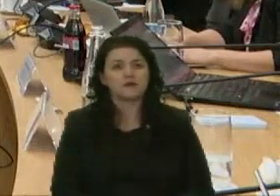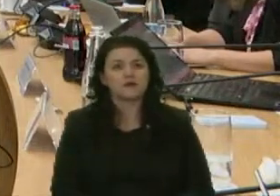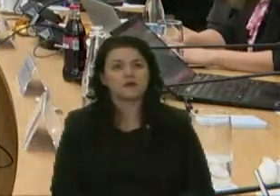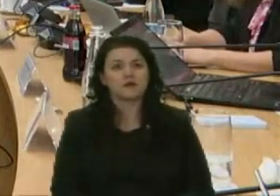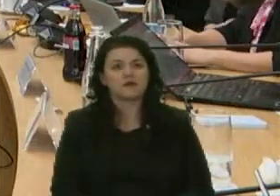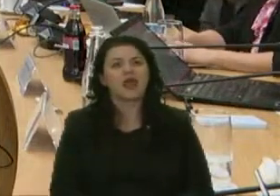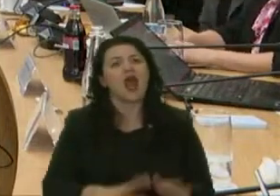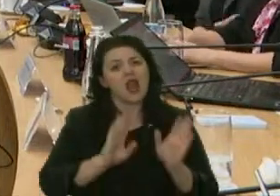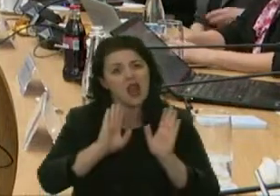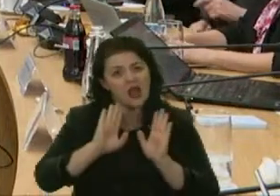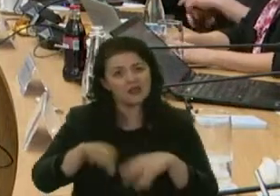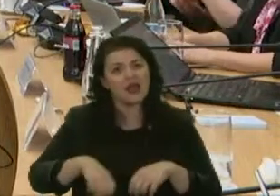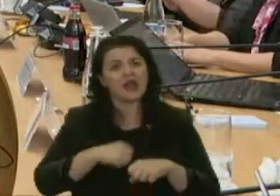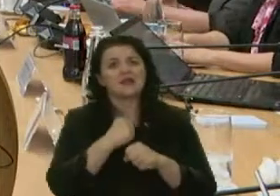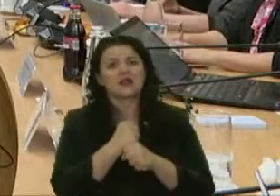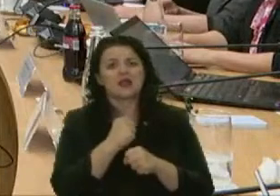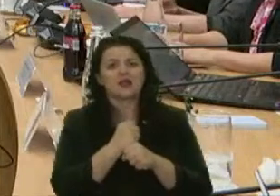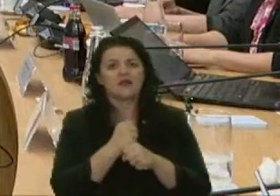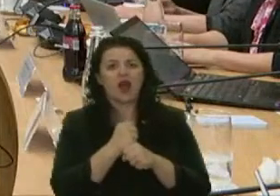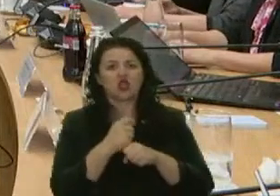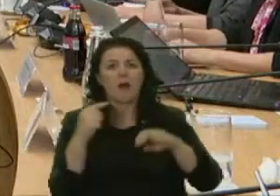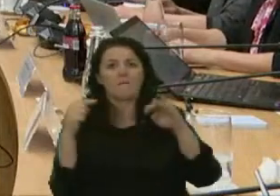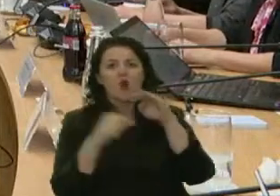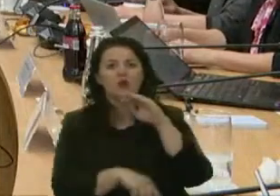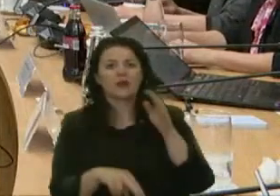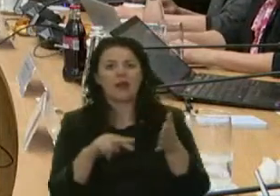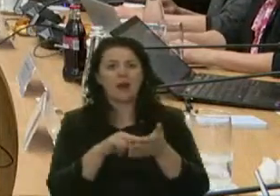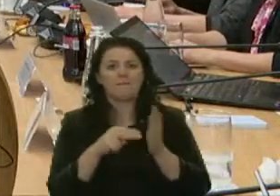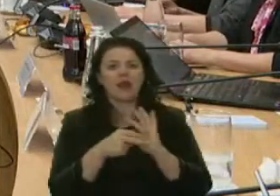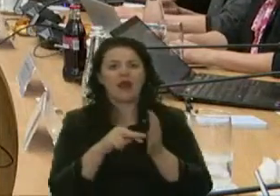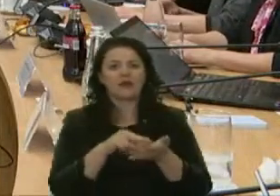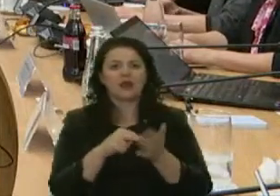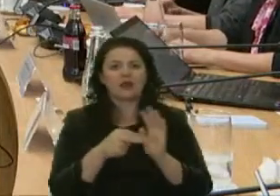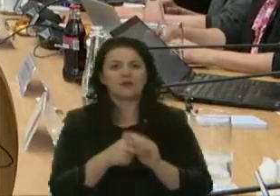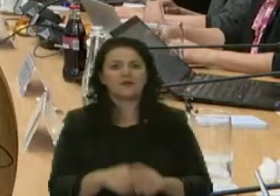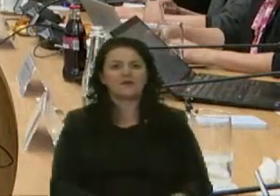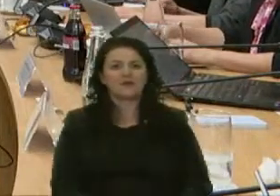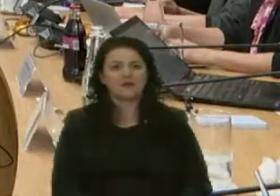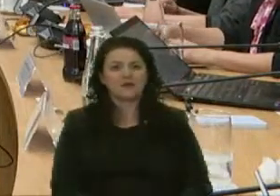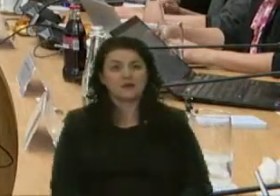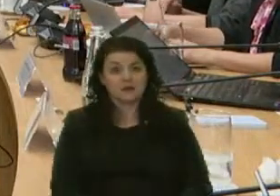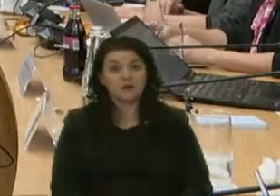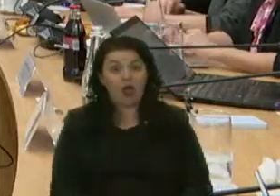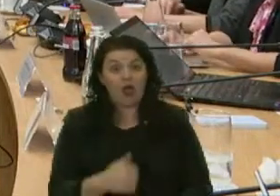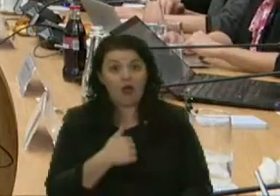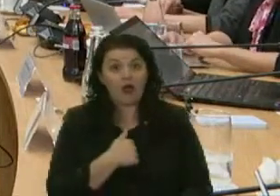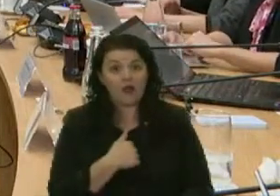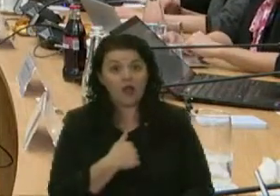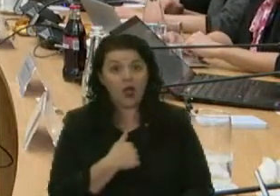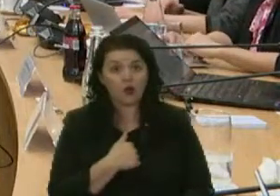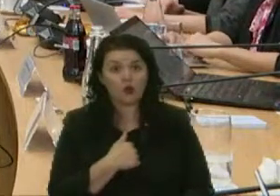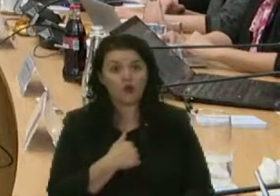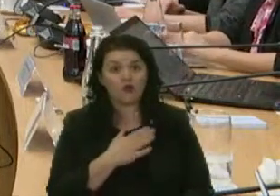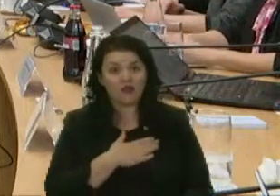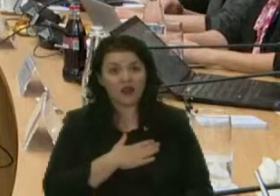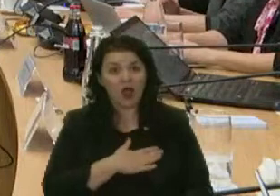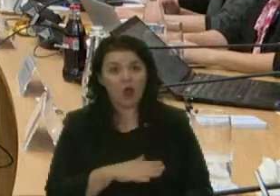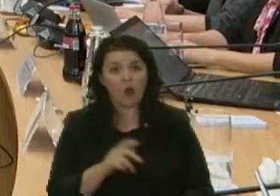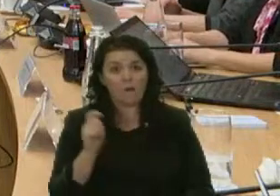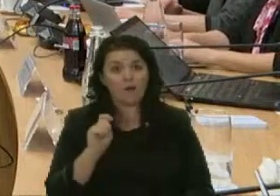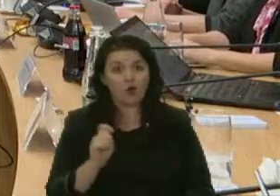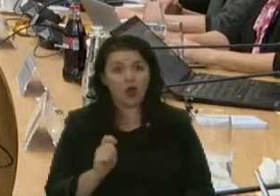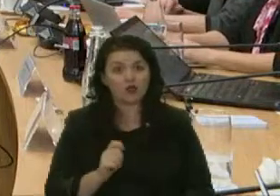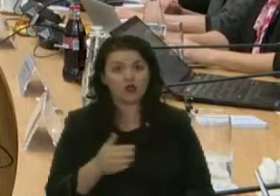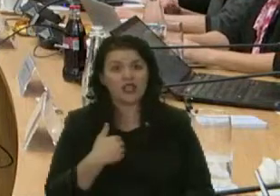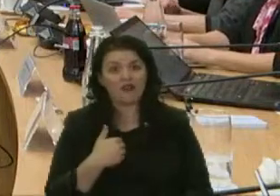Lăsați ne să ne facem ultimele având în vedere că m am ocupat vreau să formulez proiectul și să fiu